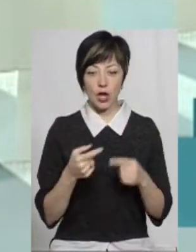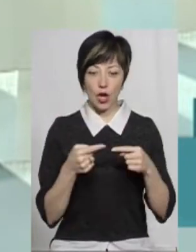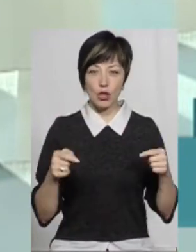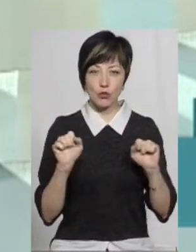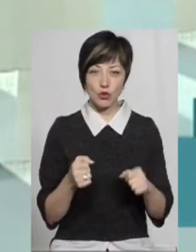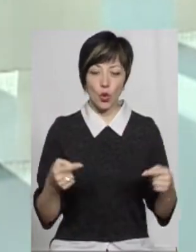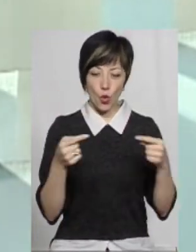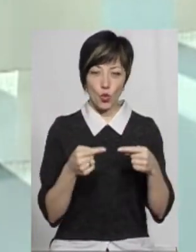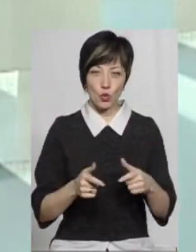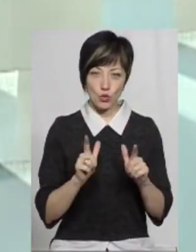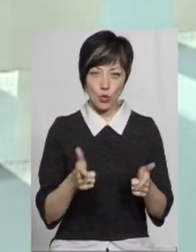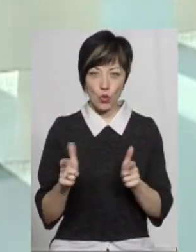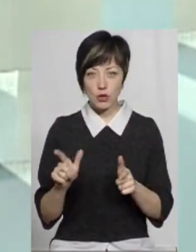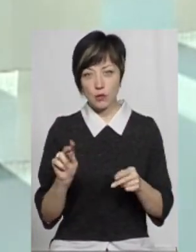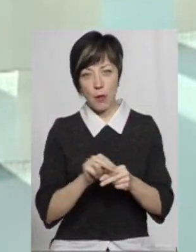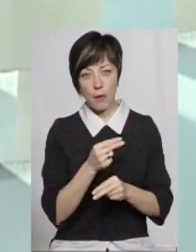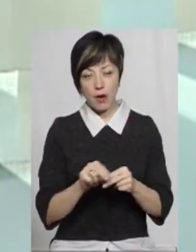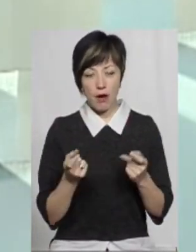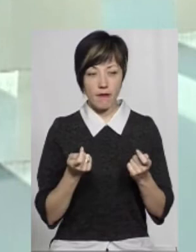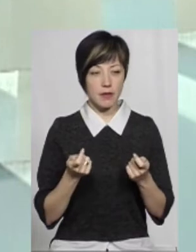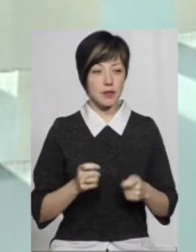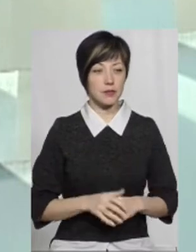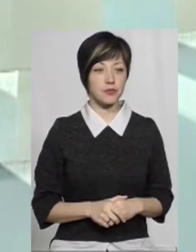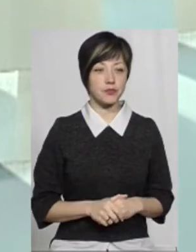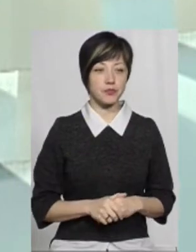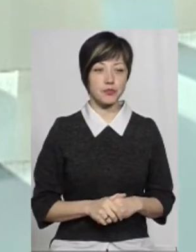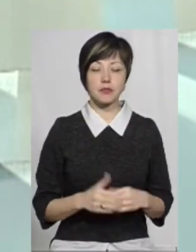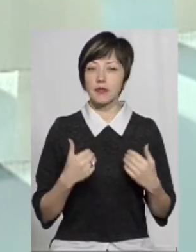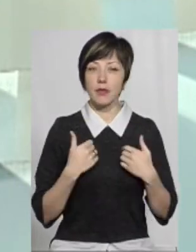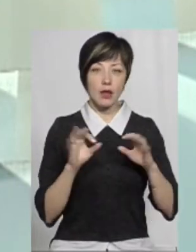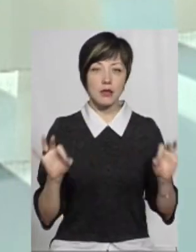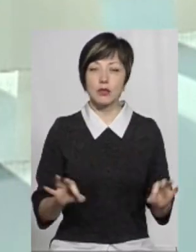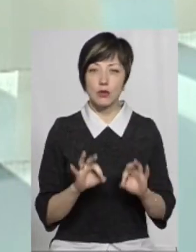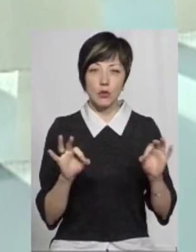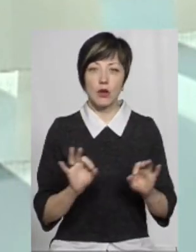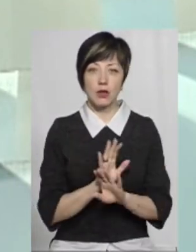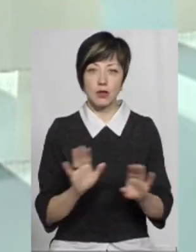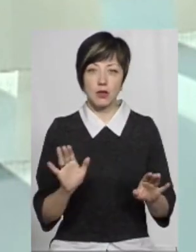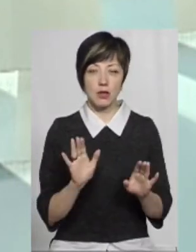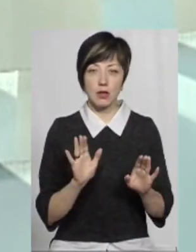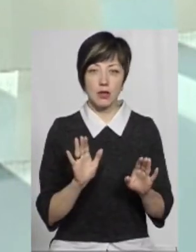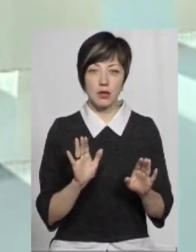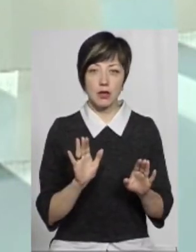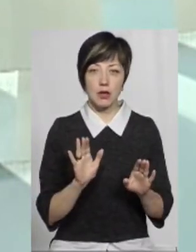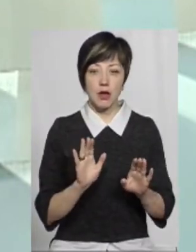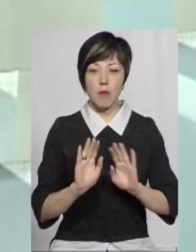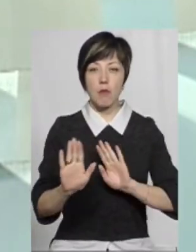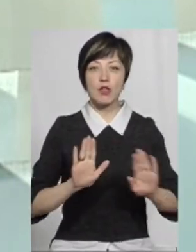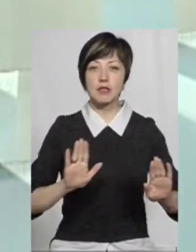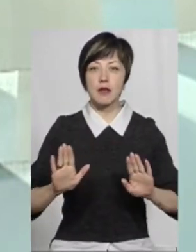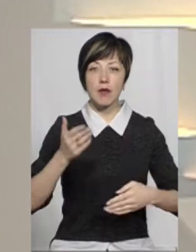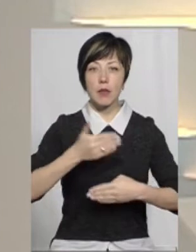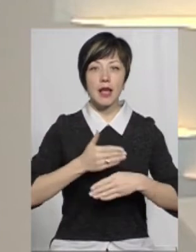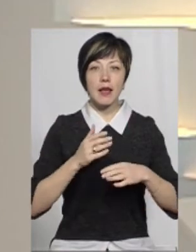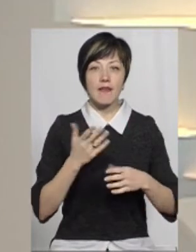речі можна узгодити, щось поправити. І, я ніколи не робив, не ставив п'єс, в які не